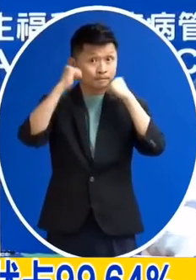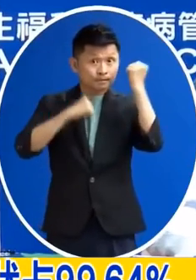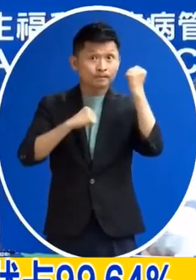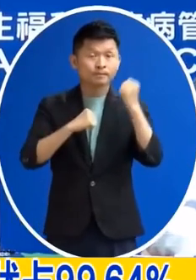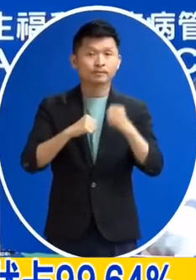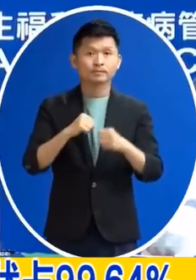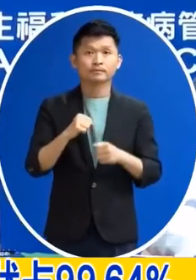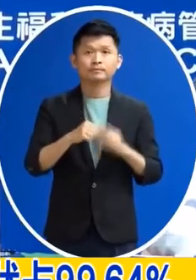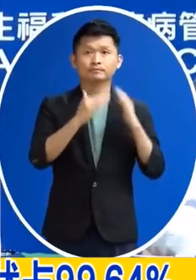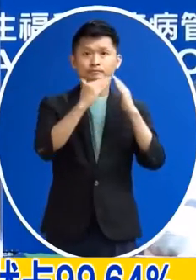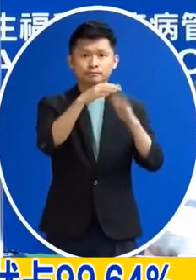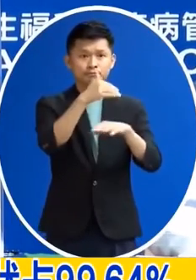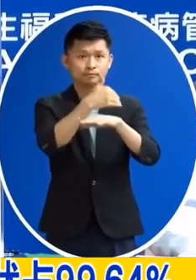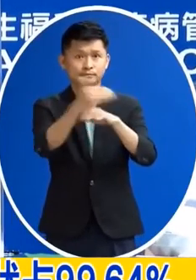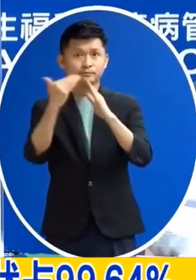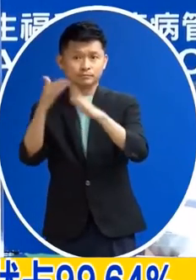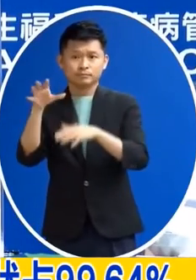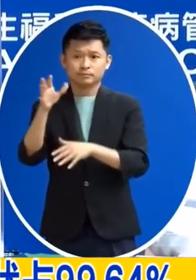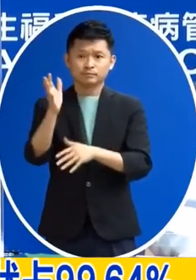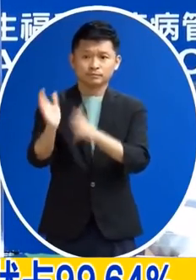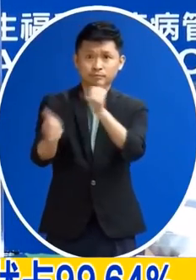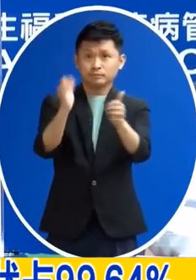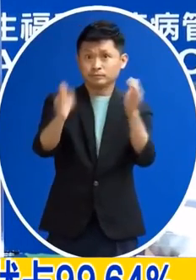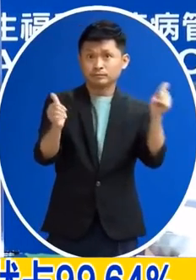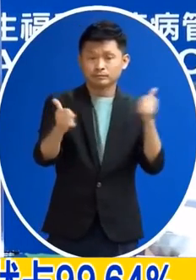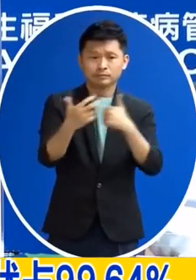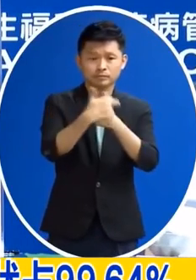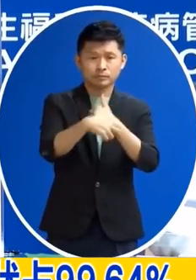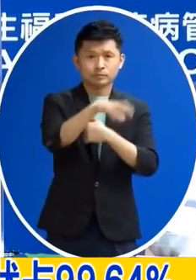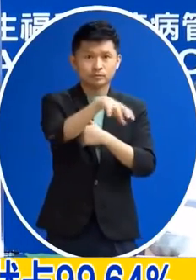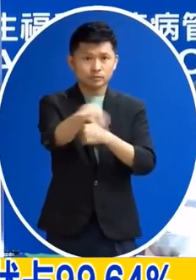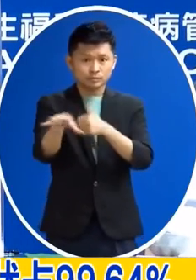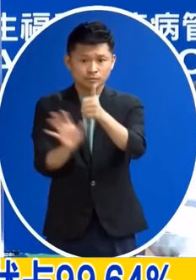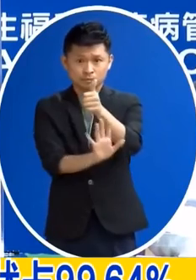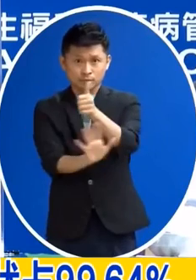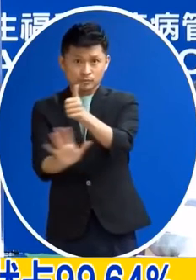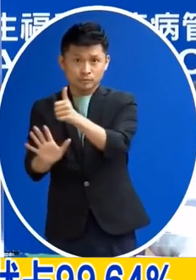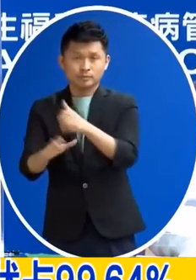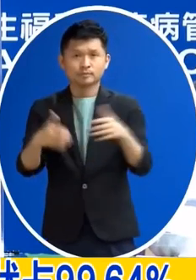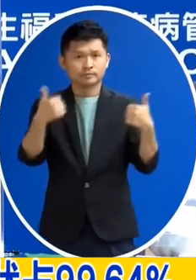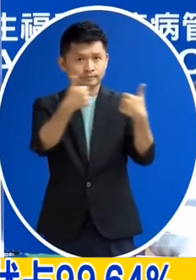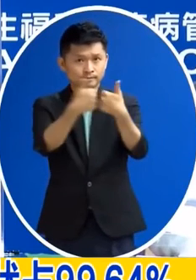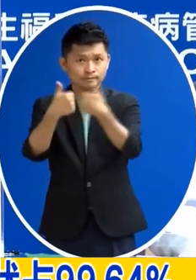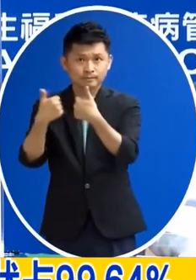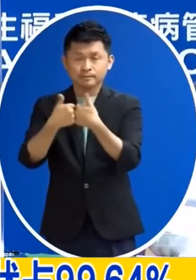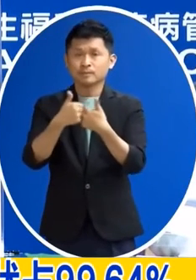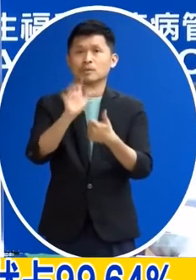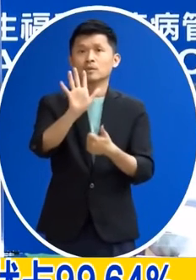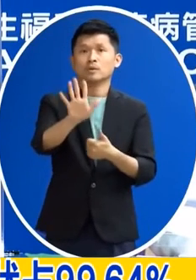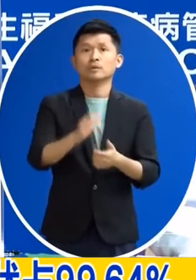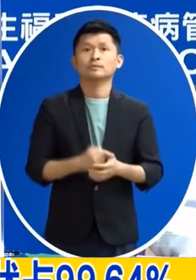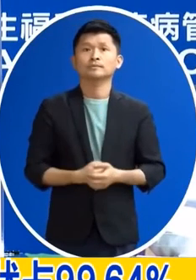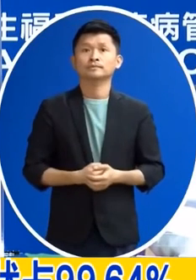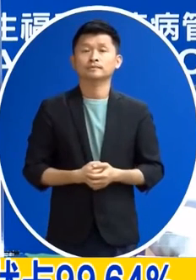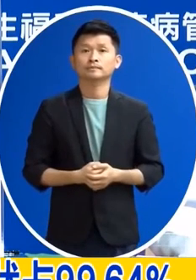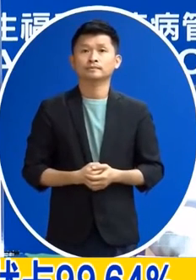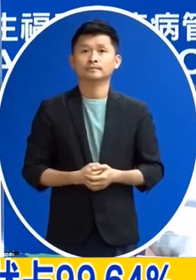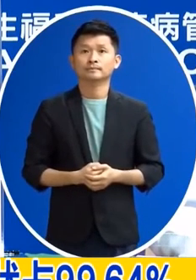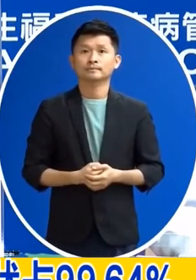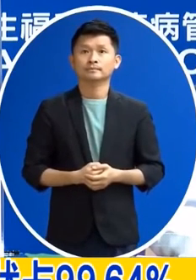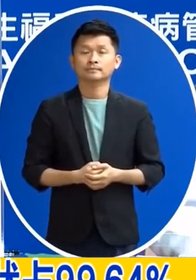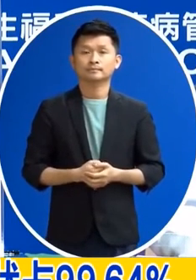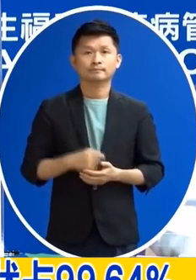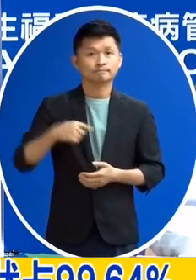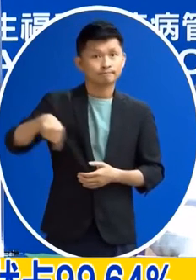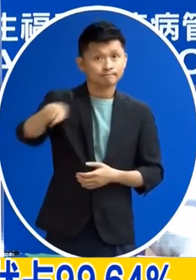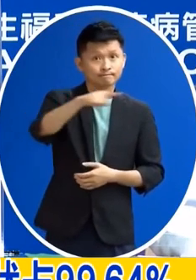在跟全部的县市的首长哈跟卫生单位的人员哦再开过一次会，哦那基本上哈